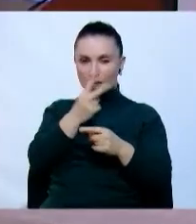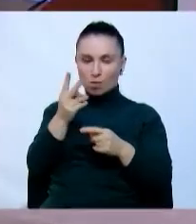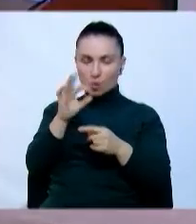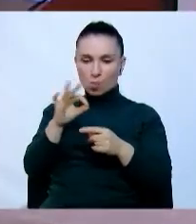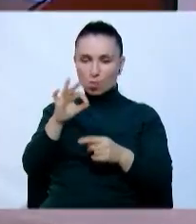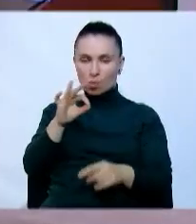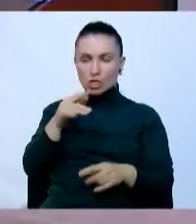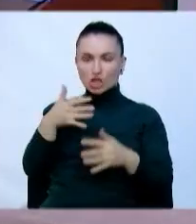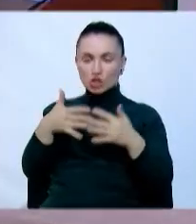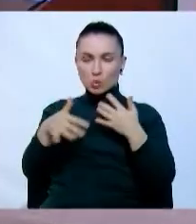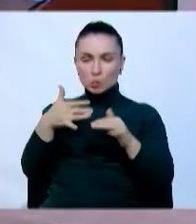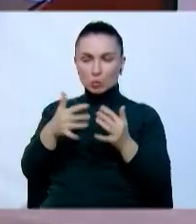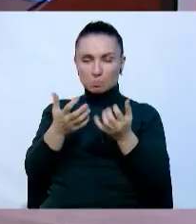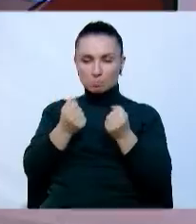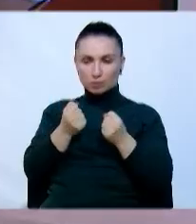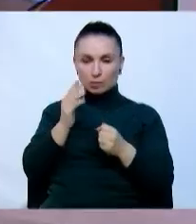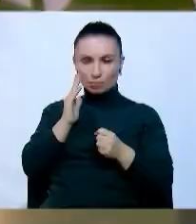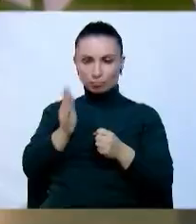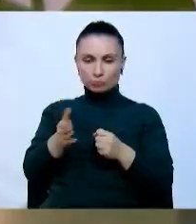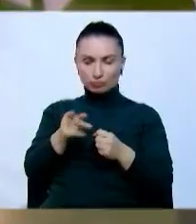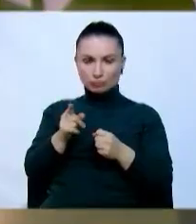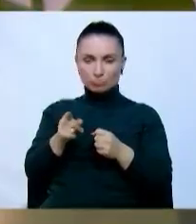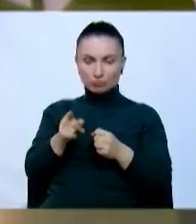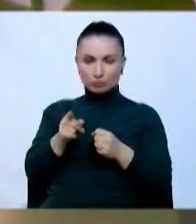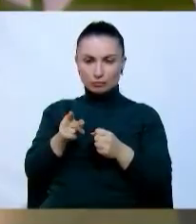ბოჭკოების სისუსტეს წარმოადგენს